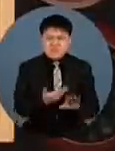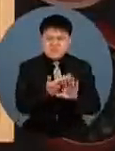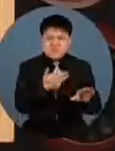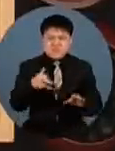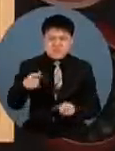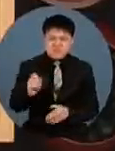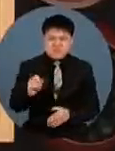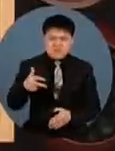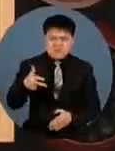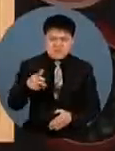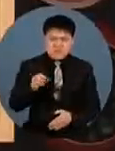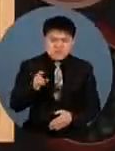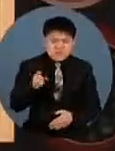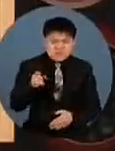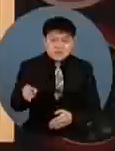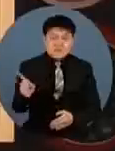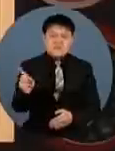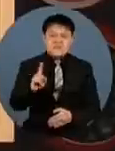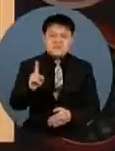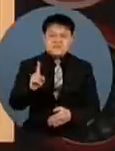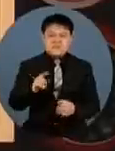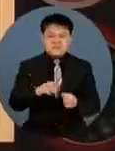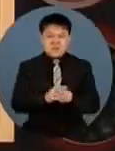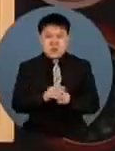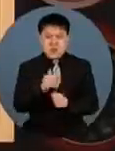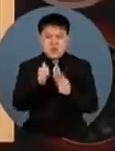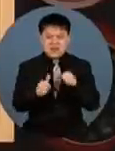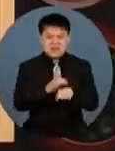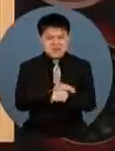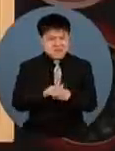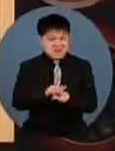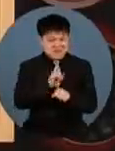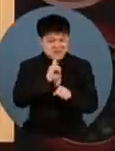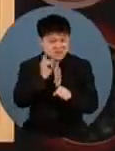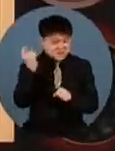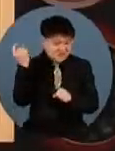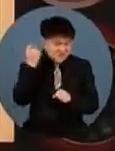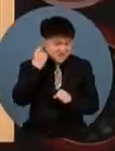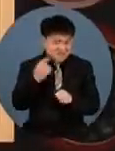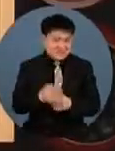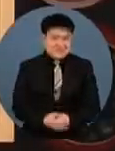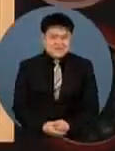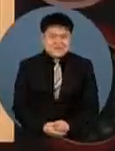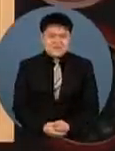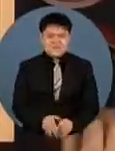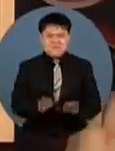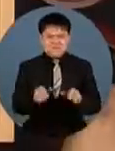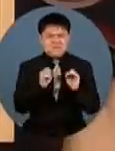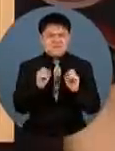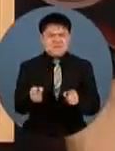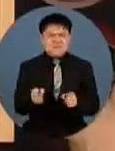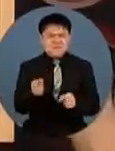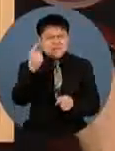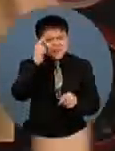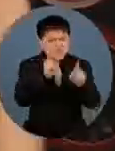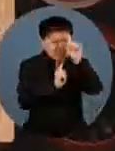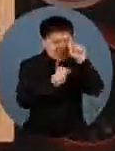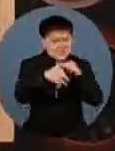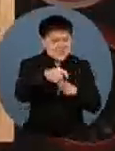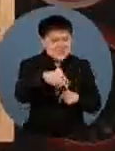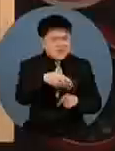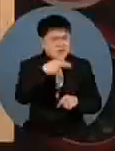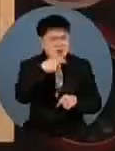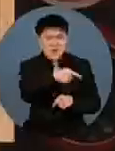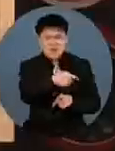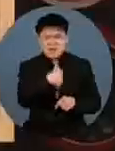콩지혜 구단 세계대회 눈빛이 달라졌다고 하죠. 전호의 찬스죠. 네. 네. 정말로 좋은 성적을 보여주고